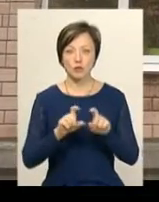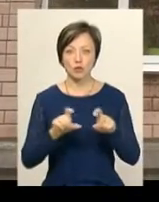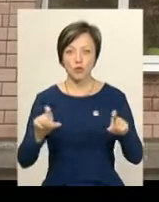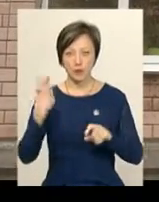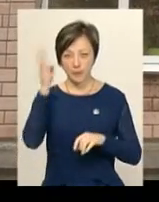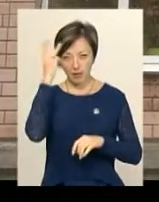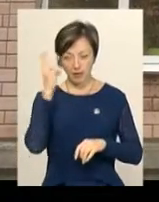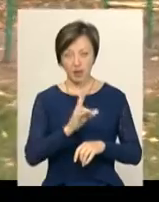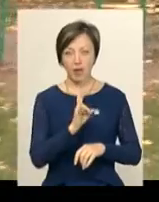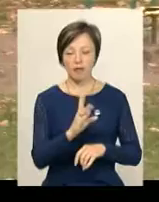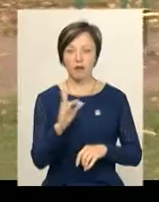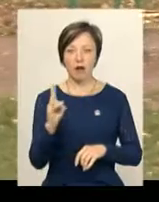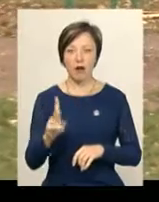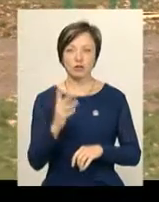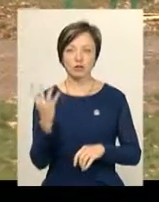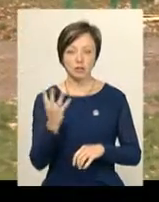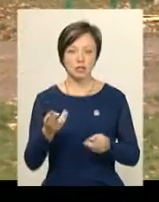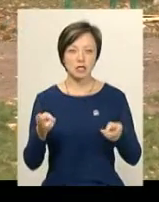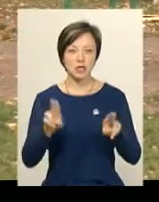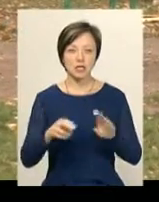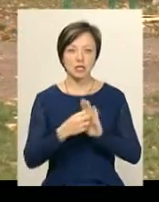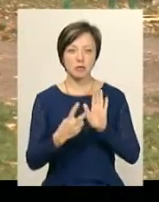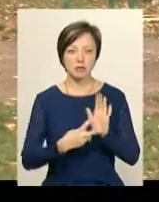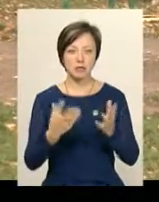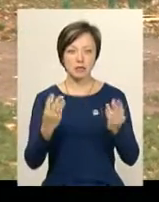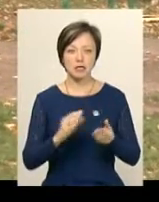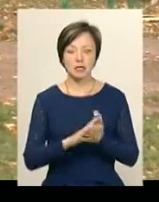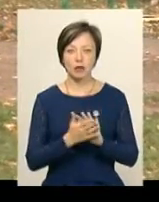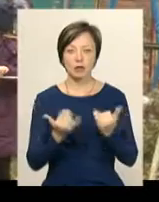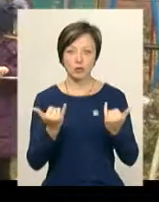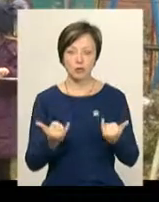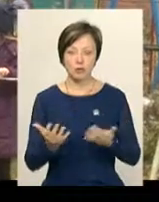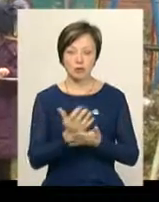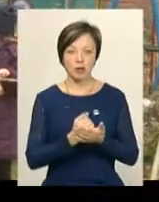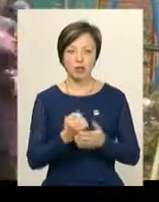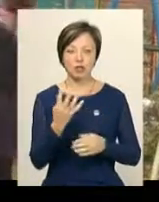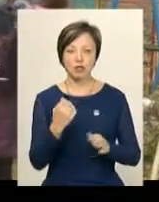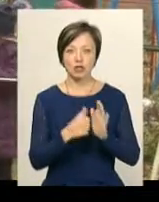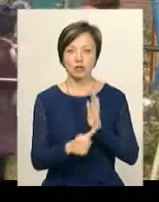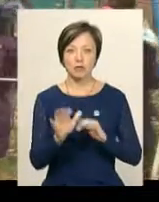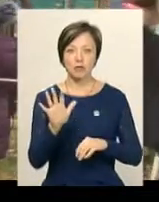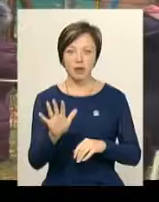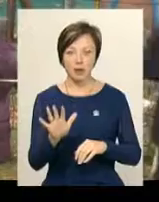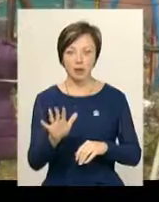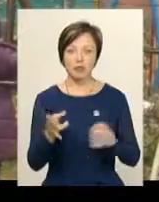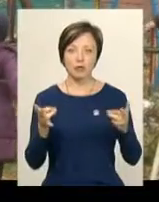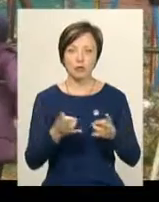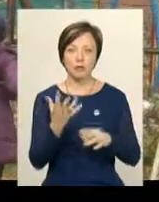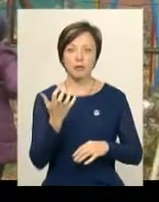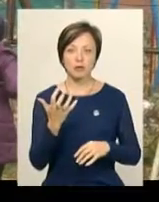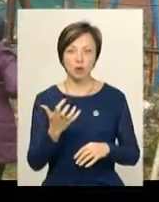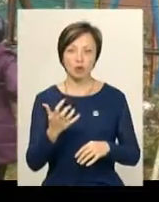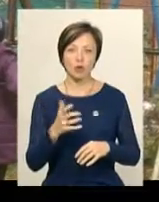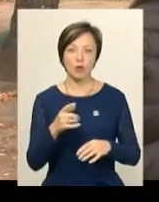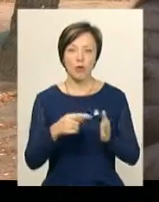школі Хмельницького НВК номер 4 залишили 17 днів. Станом на сьогодні вона зібрала 465 з необхідних 500